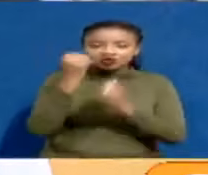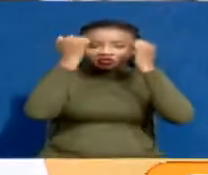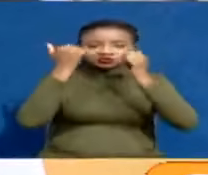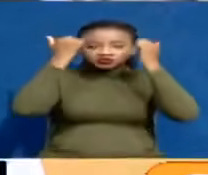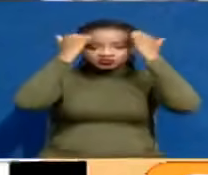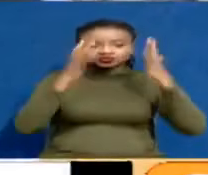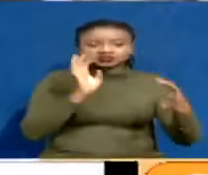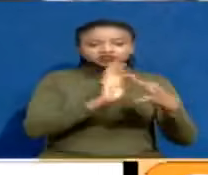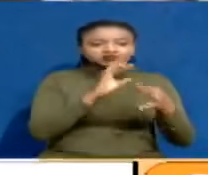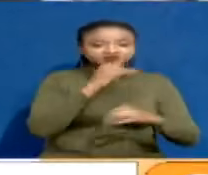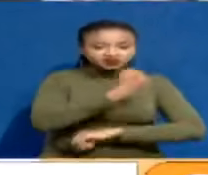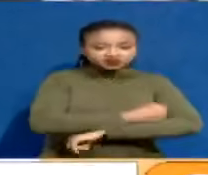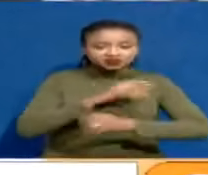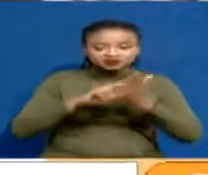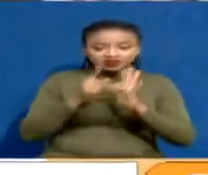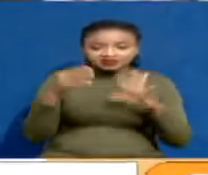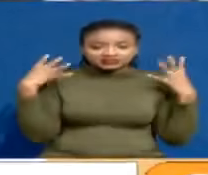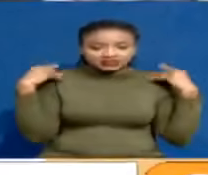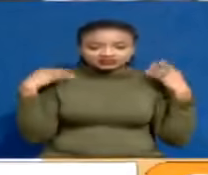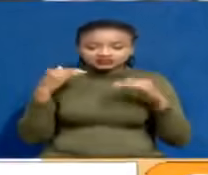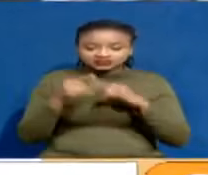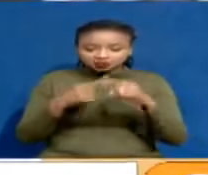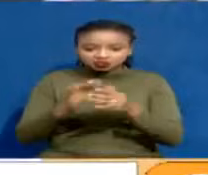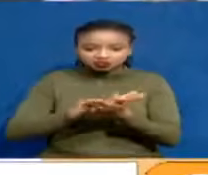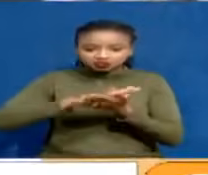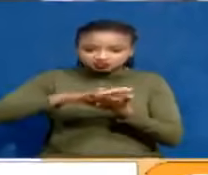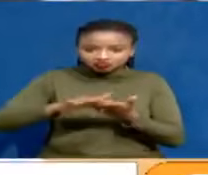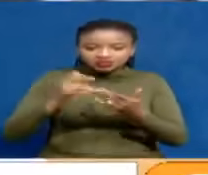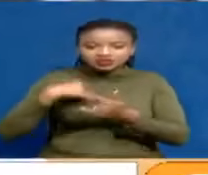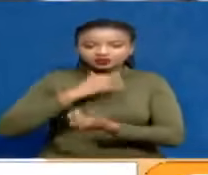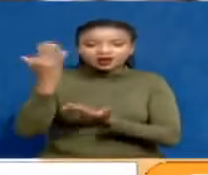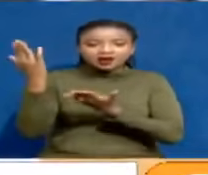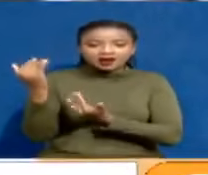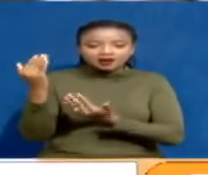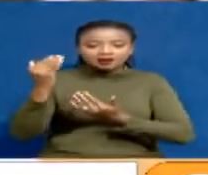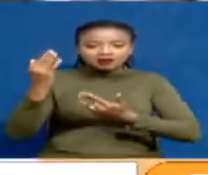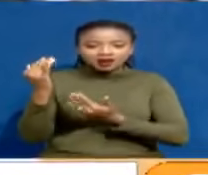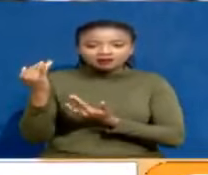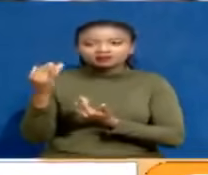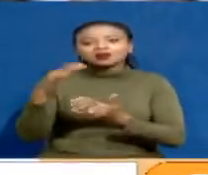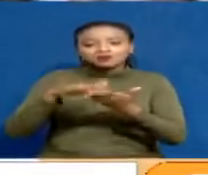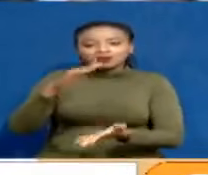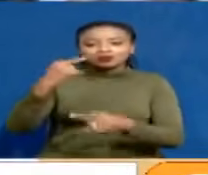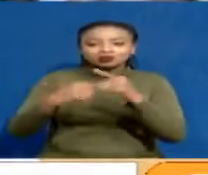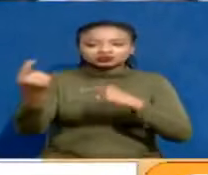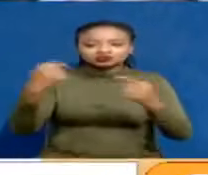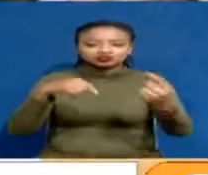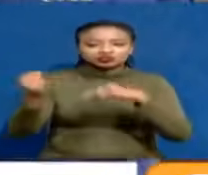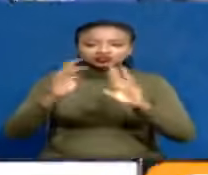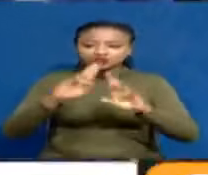So the exercise is running smoothly and we are happy to receive these girls. We were waiting for them and we are ready for